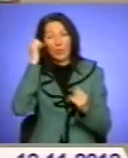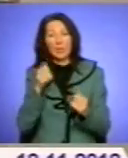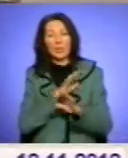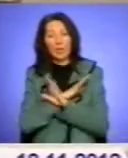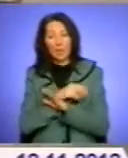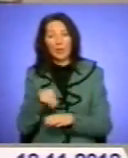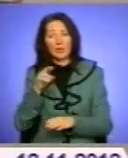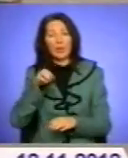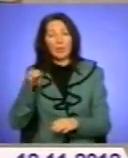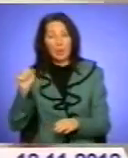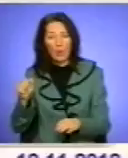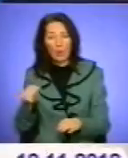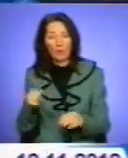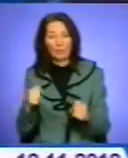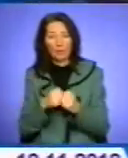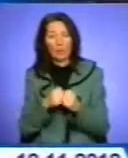проведені поминальні молебні.